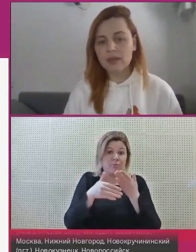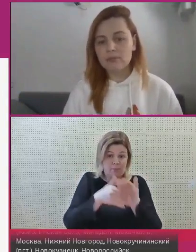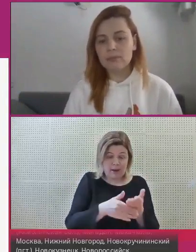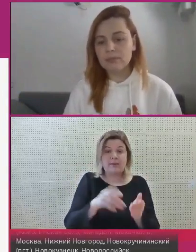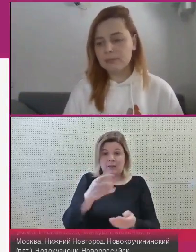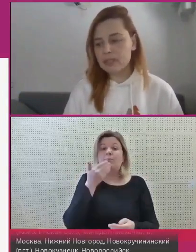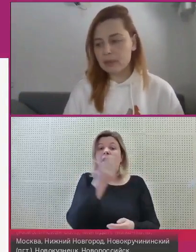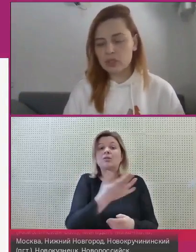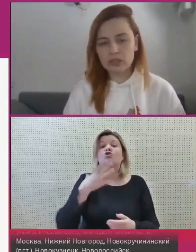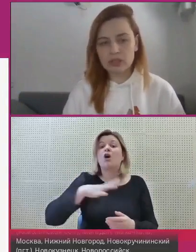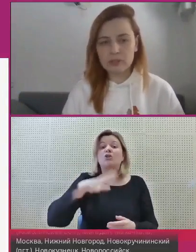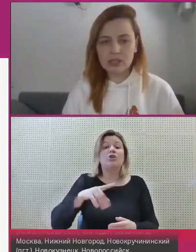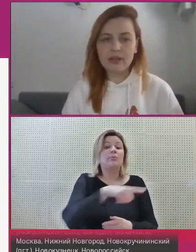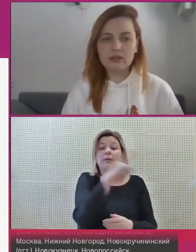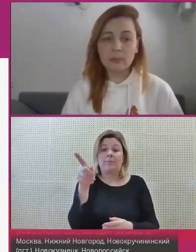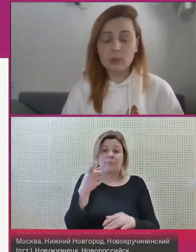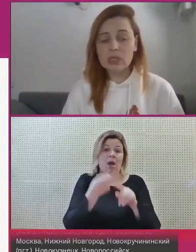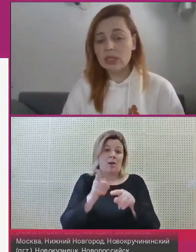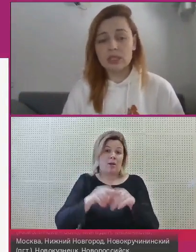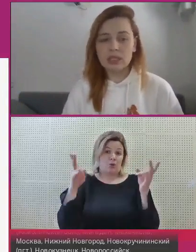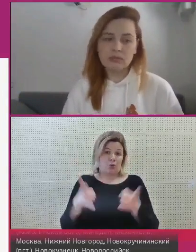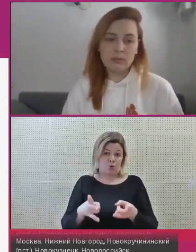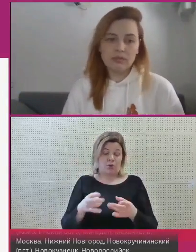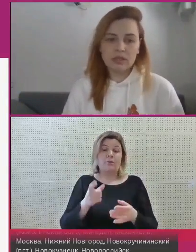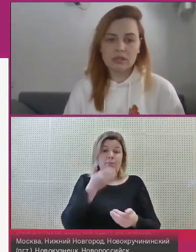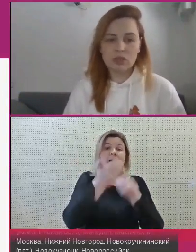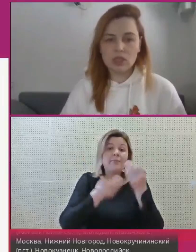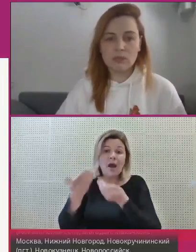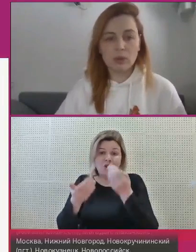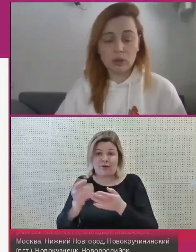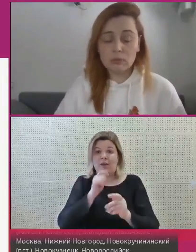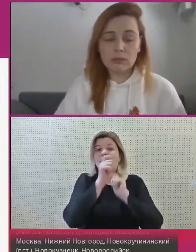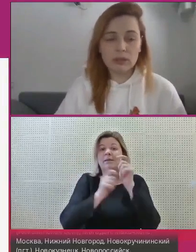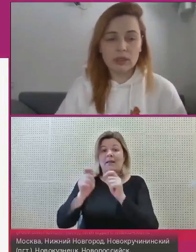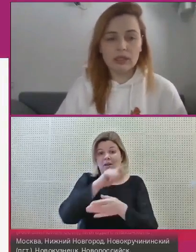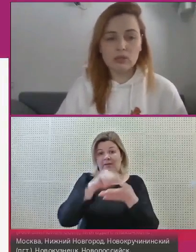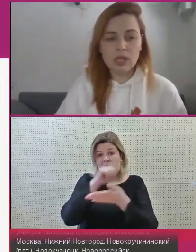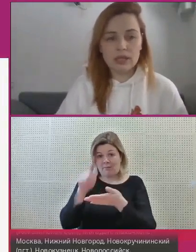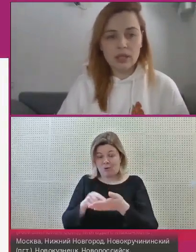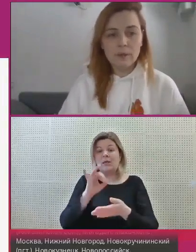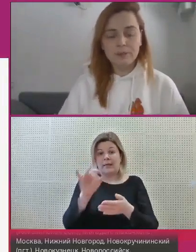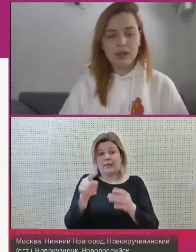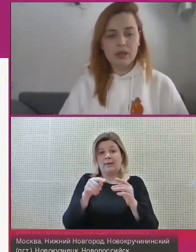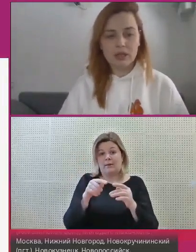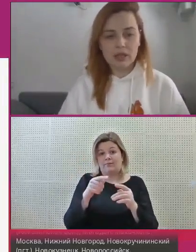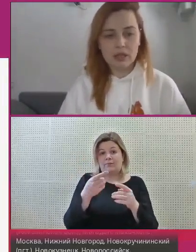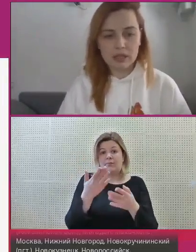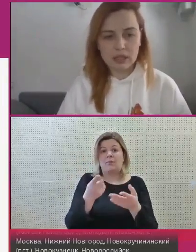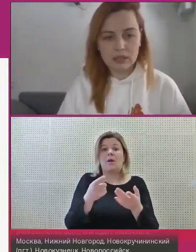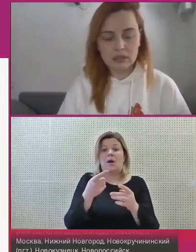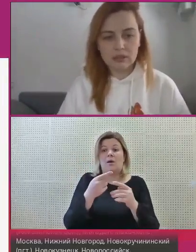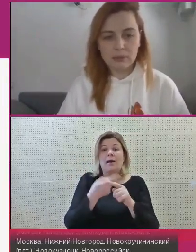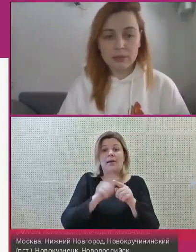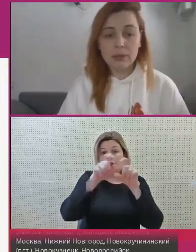нужно. Поспрашиваете, позадавайте вопросы, и они, кстати, вам ответят совершенно спокойно. Мы именно так и узнали